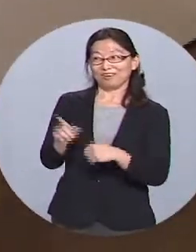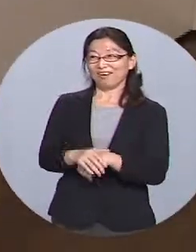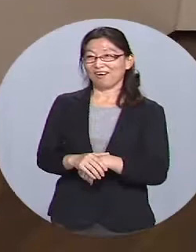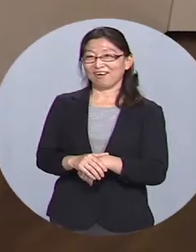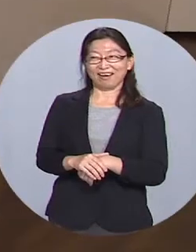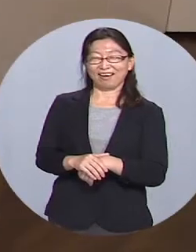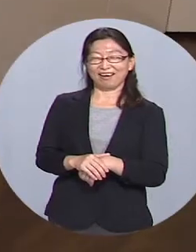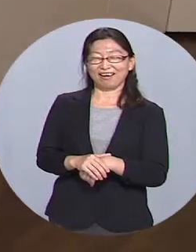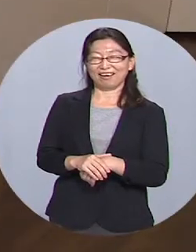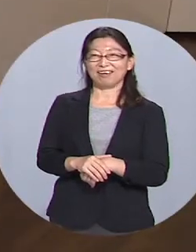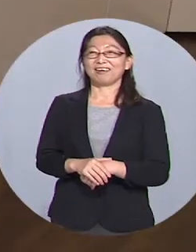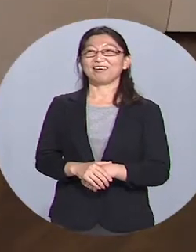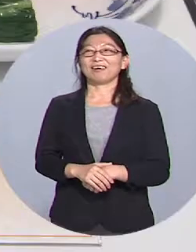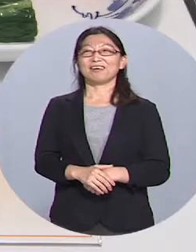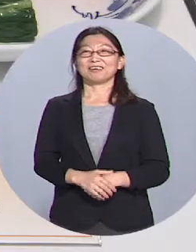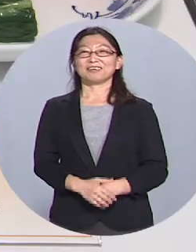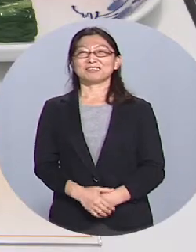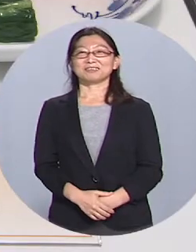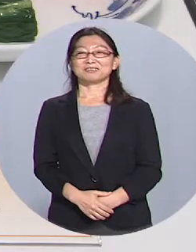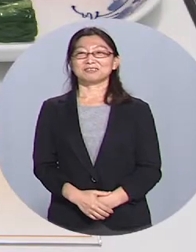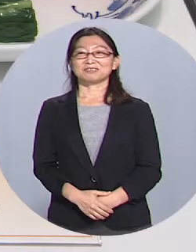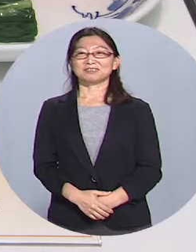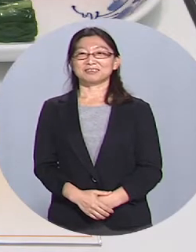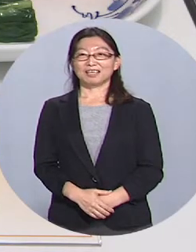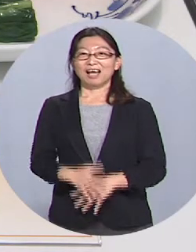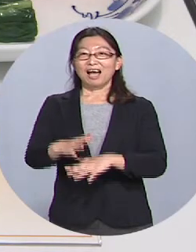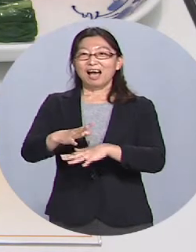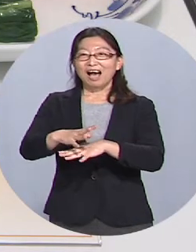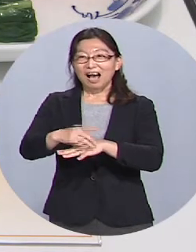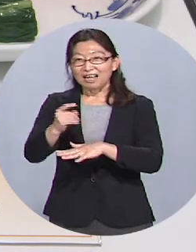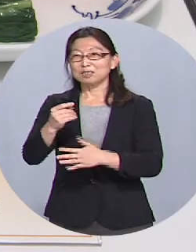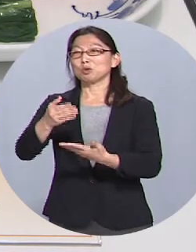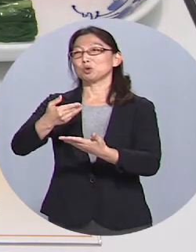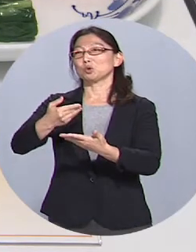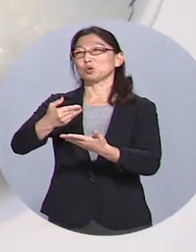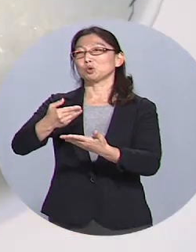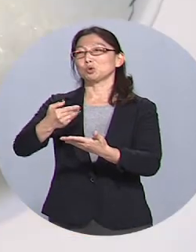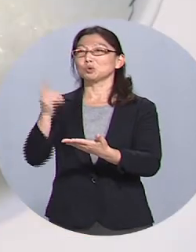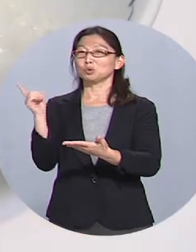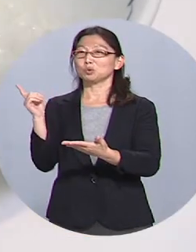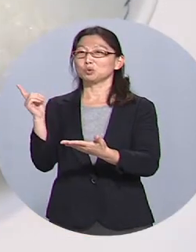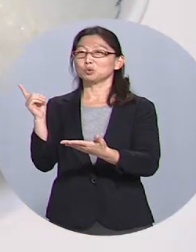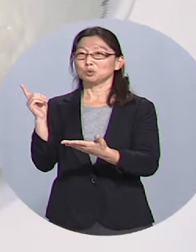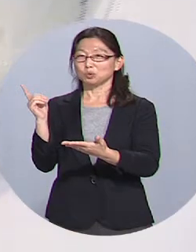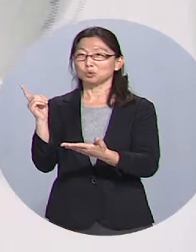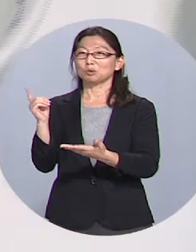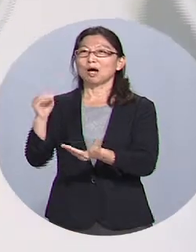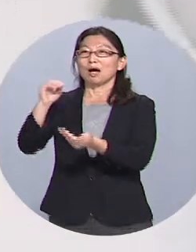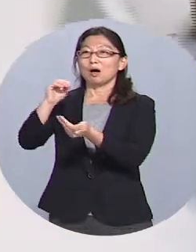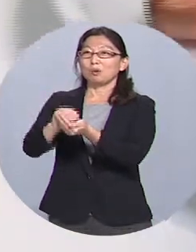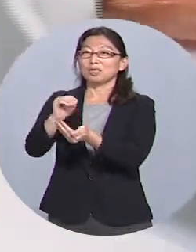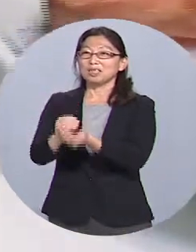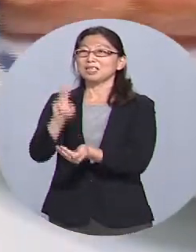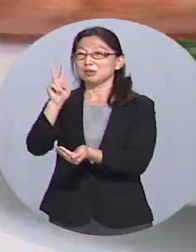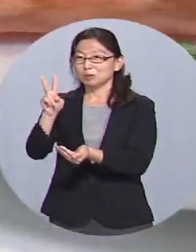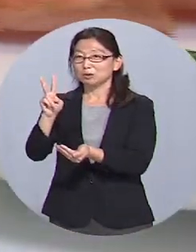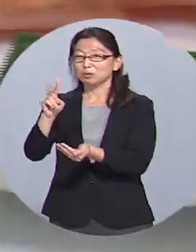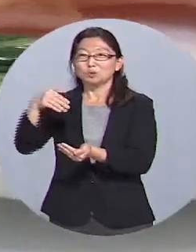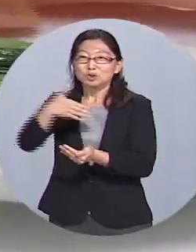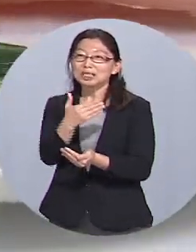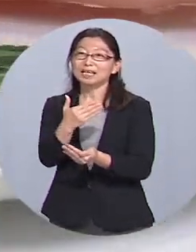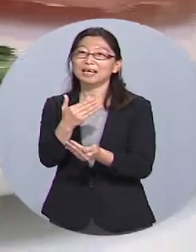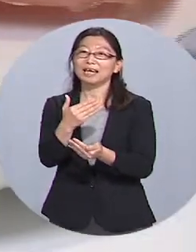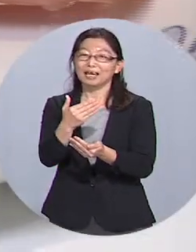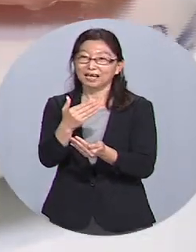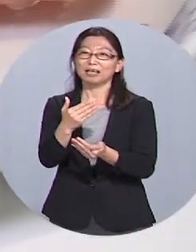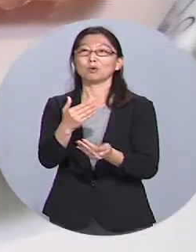らっと並んでますね。日本で最初の給食である明治時代のおにぎり2つと塩酒、